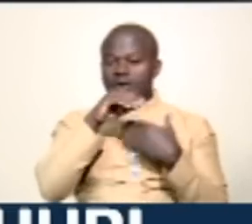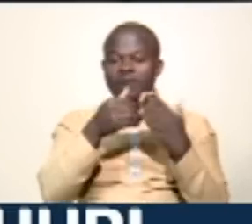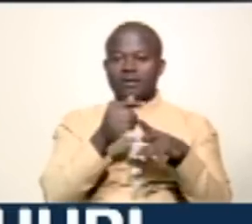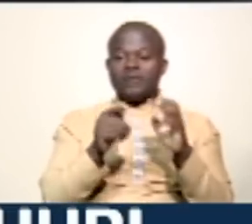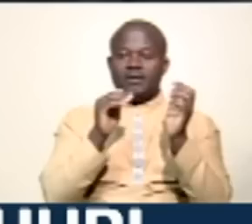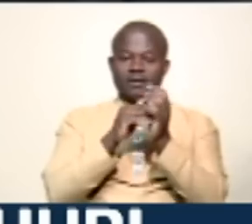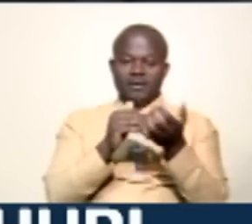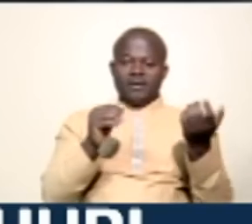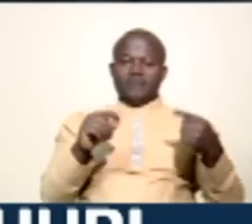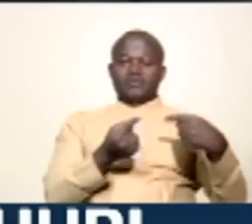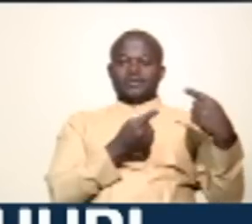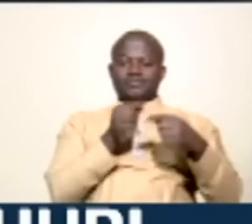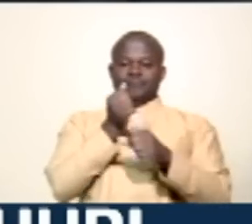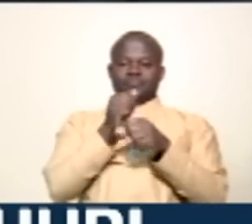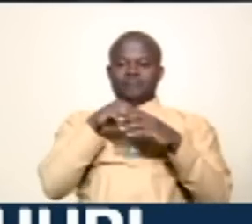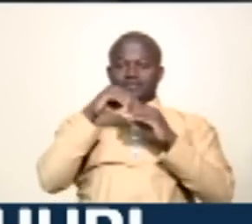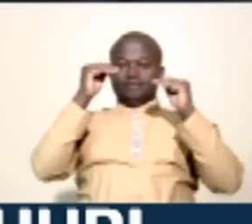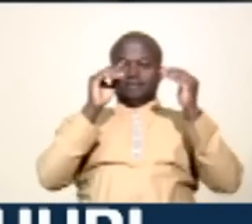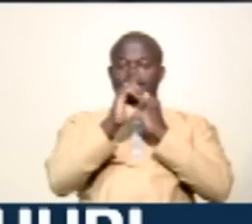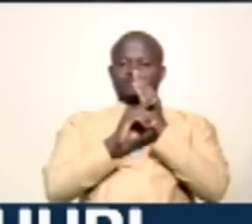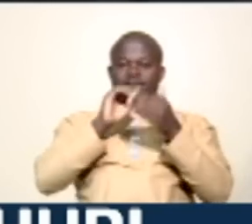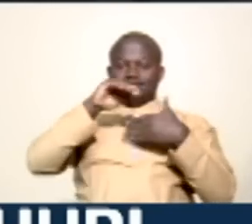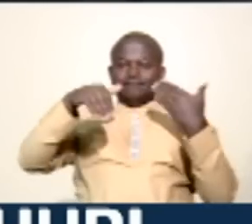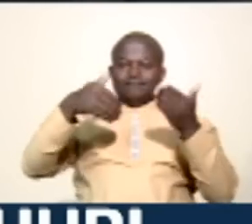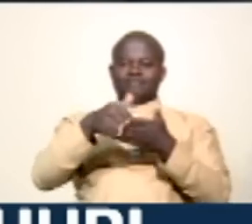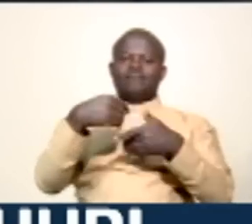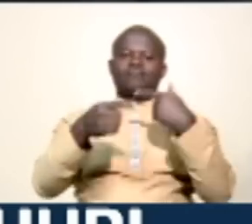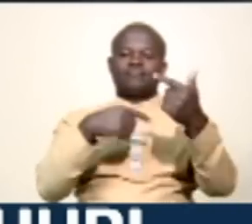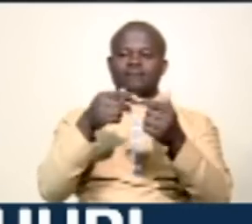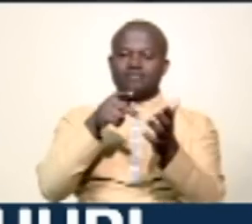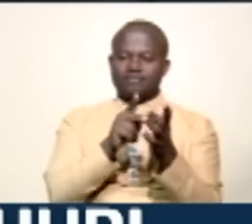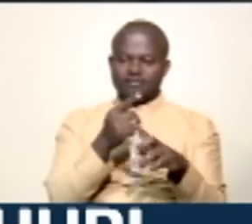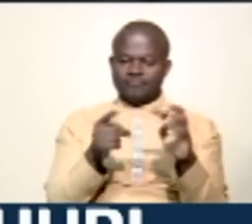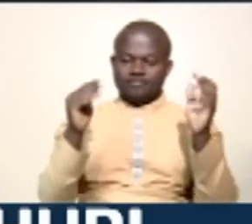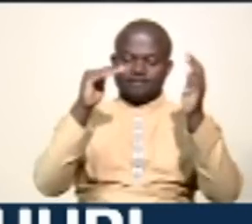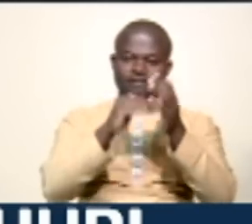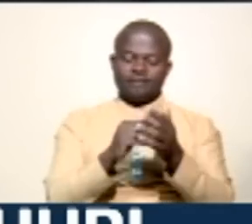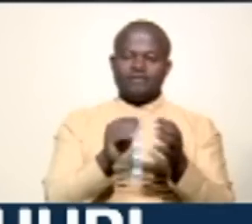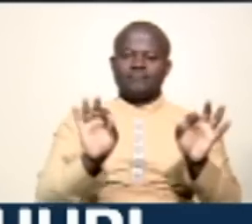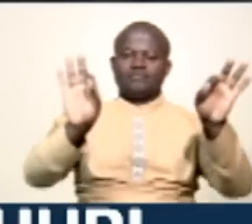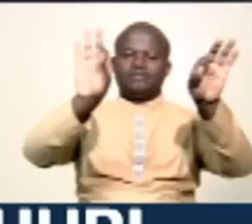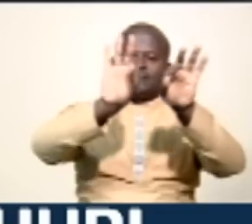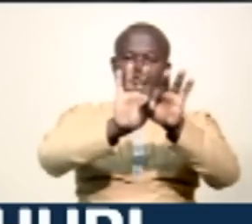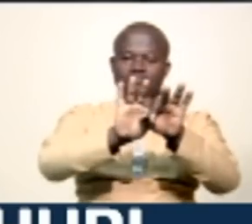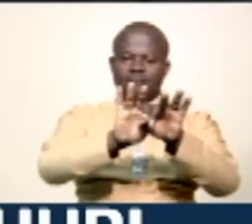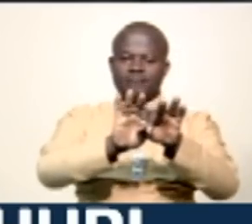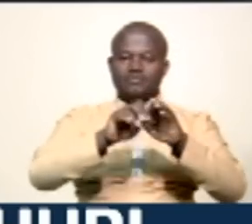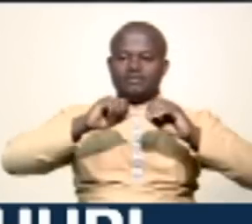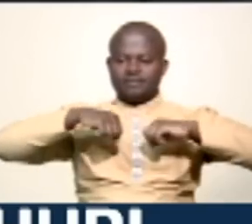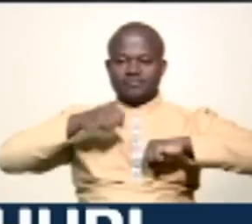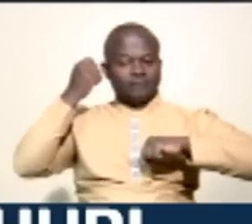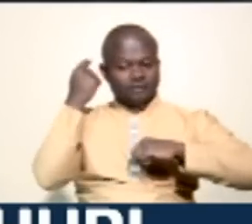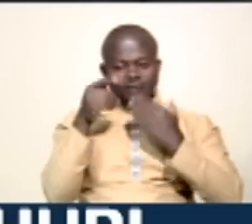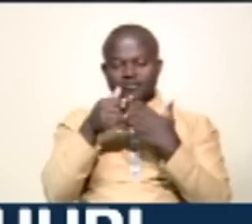ariko negotiations zikakorwa ku rwego rw'akarere noneho amashuri agakomeza akigurira ariko ku giciro cyumvikana